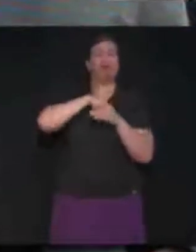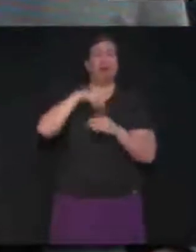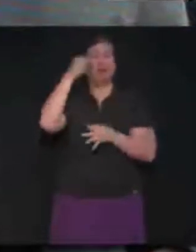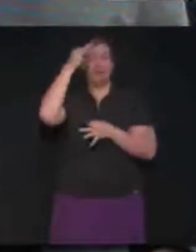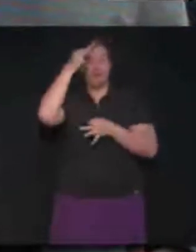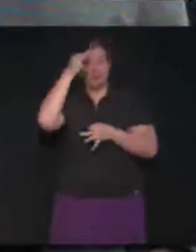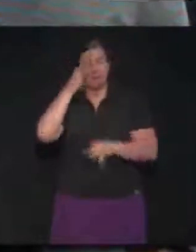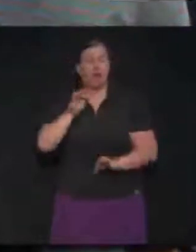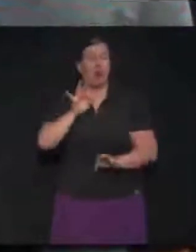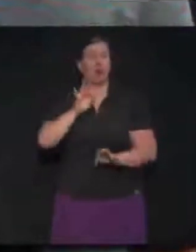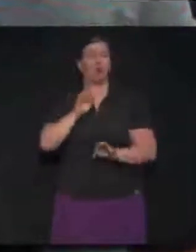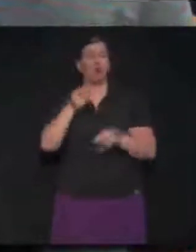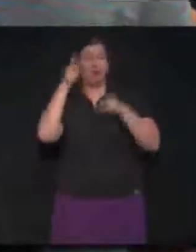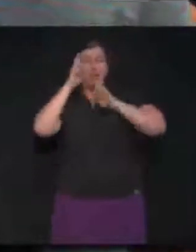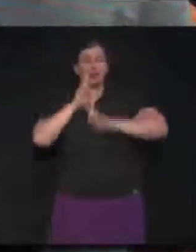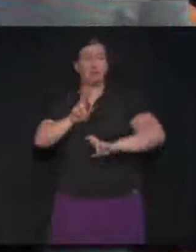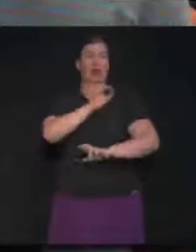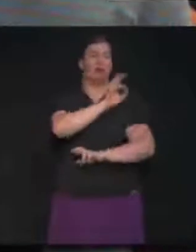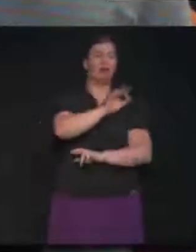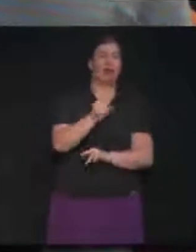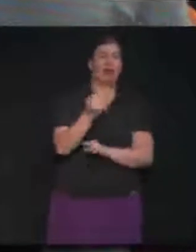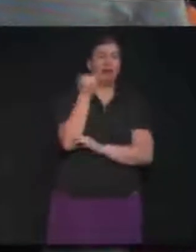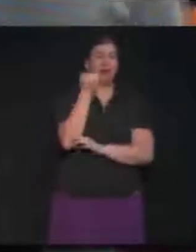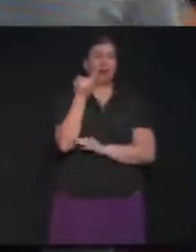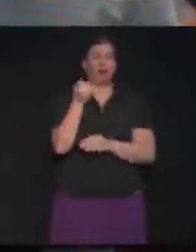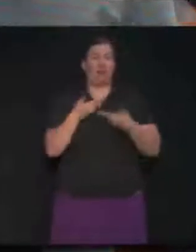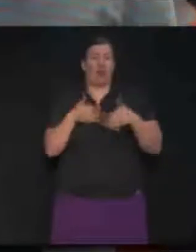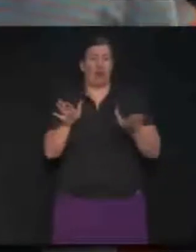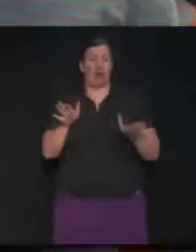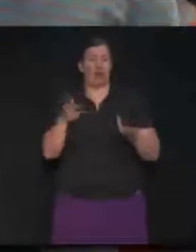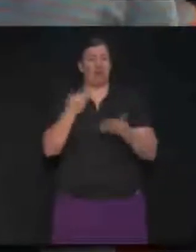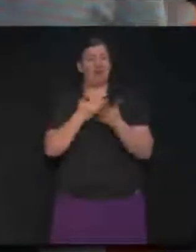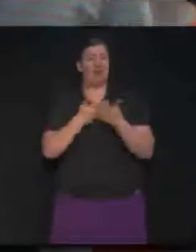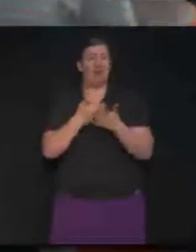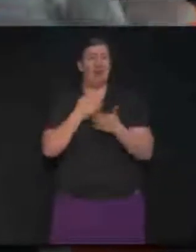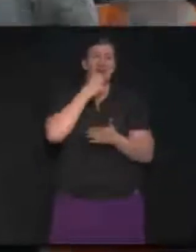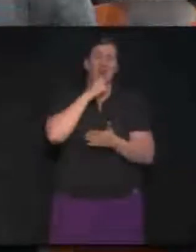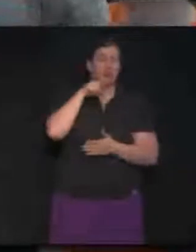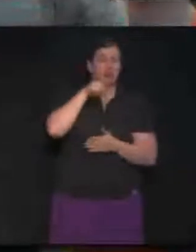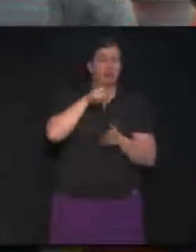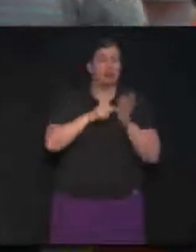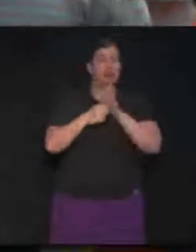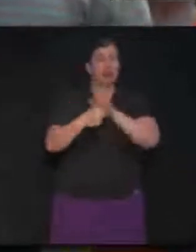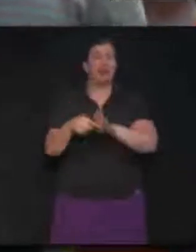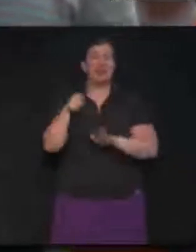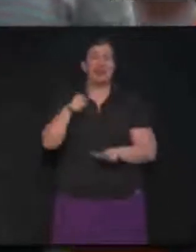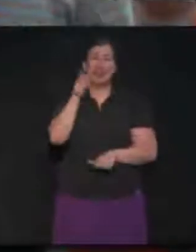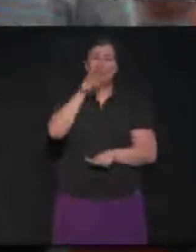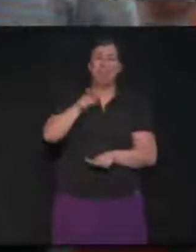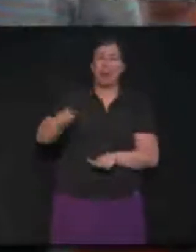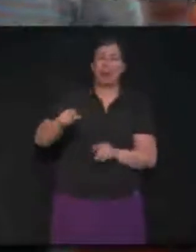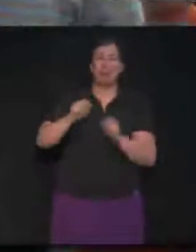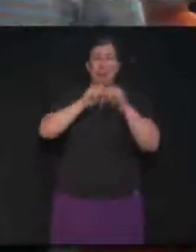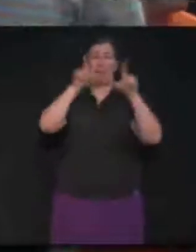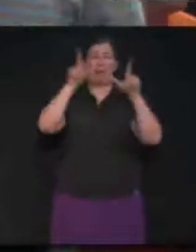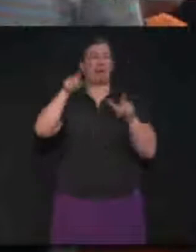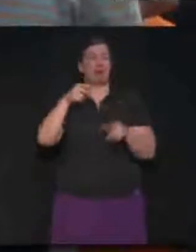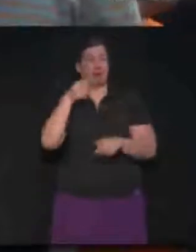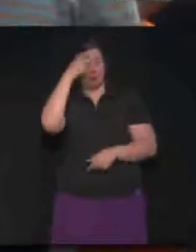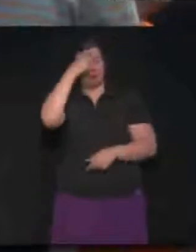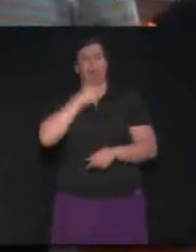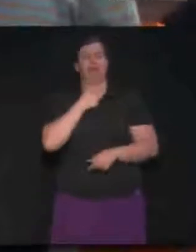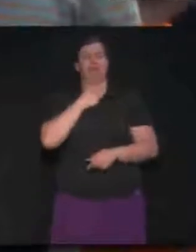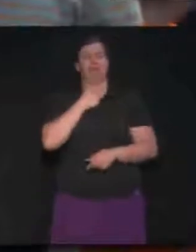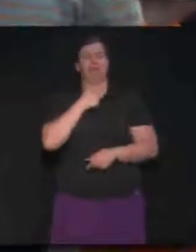für individuelle Freiheit aufgebaut ist und deshalb sollten wir zeigen dass wir dieses Menschenbild ernst nehmen und dass wir uns auch gegenseitig vertrauen